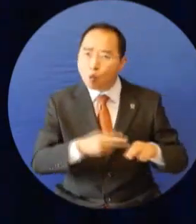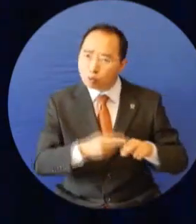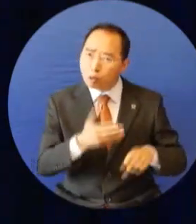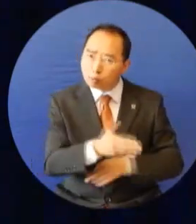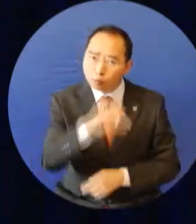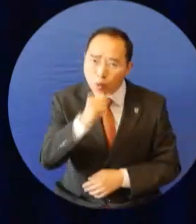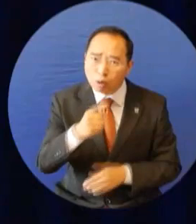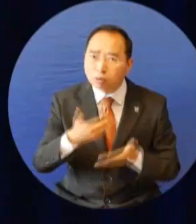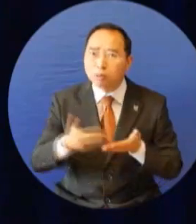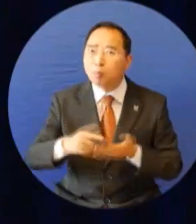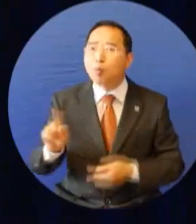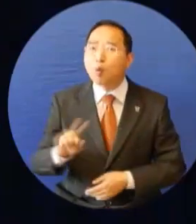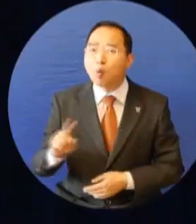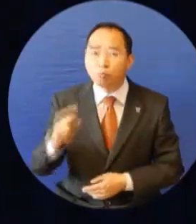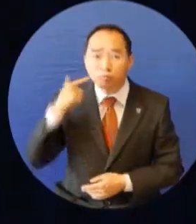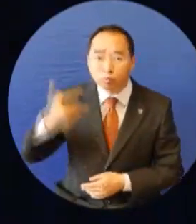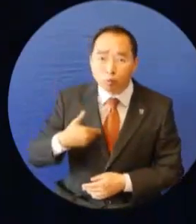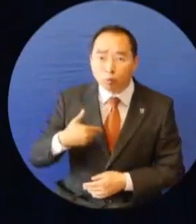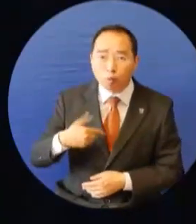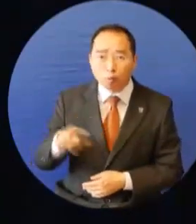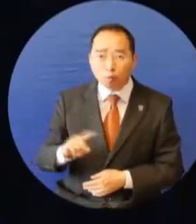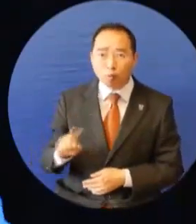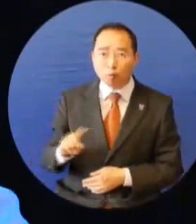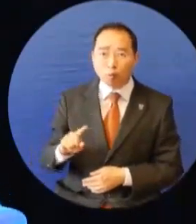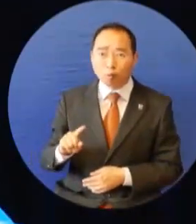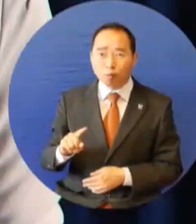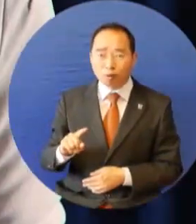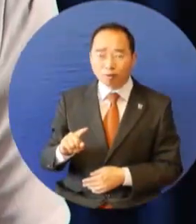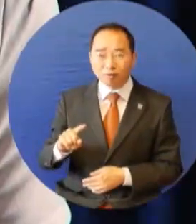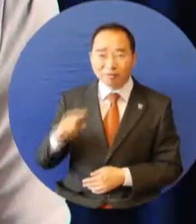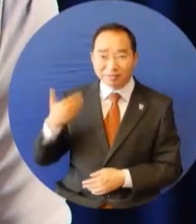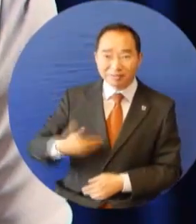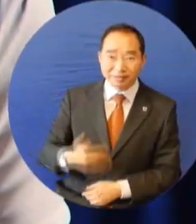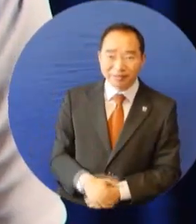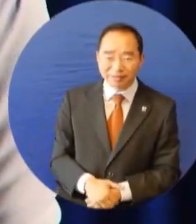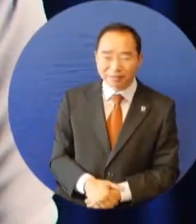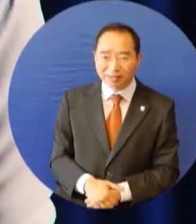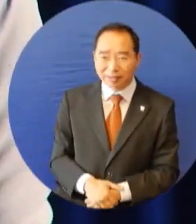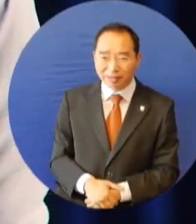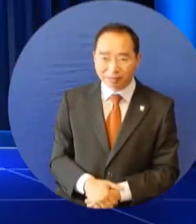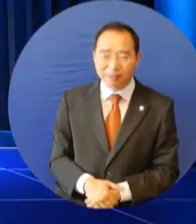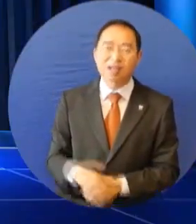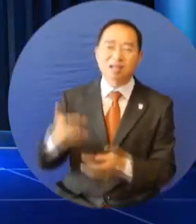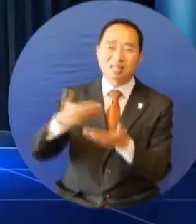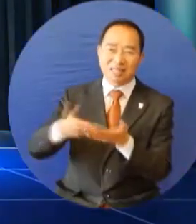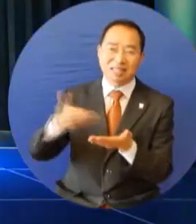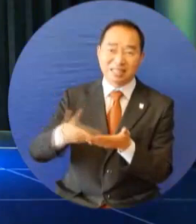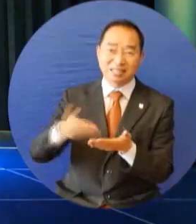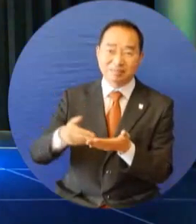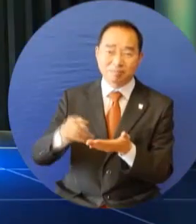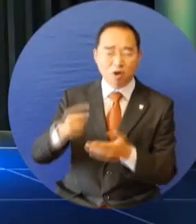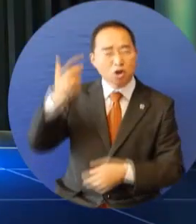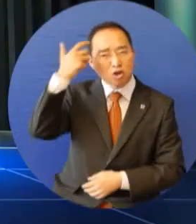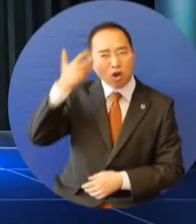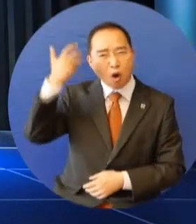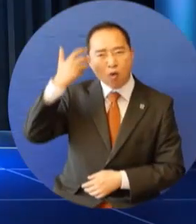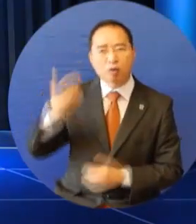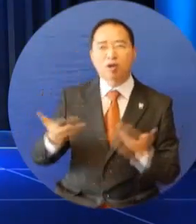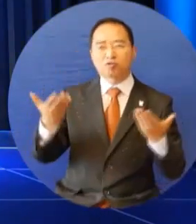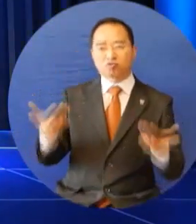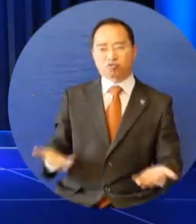하지? 그림은 또 뭐냐? 저게 외도 아니냐? 이렇게 얘기하는데 네. 사실 그림은 영혼의